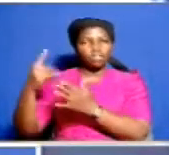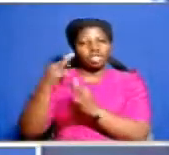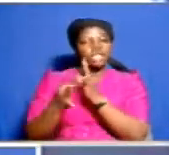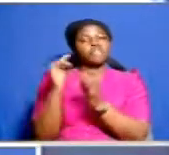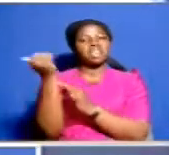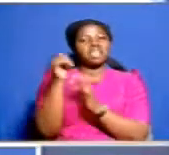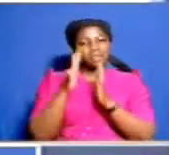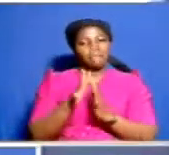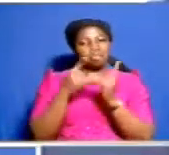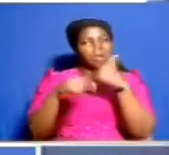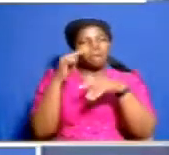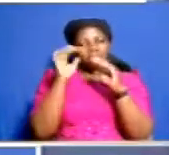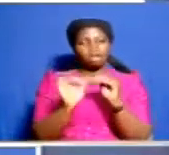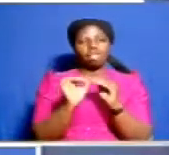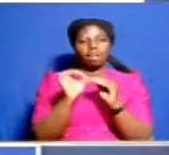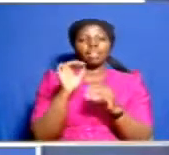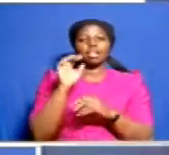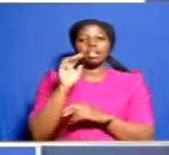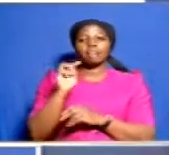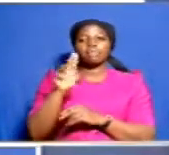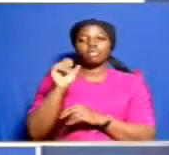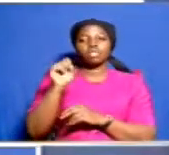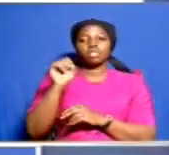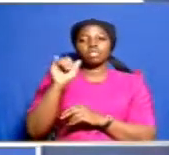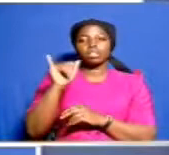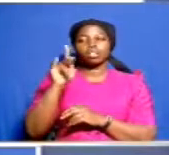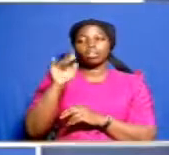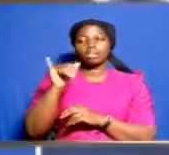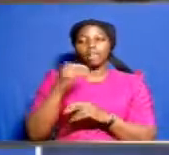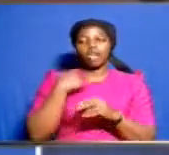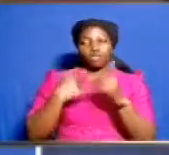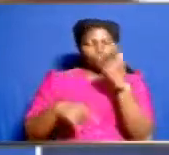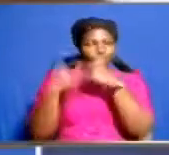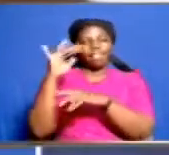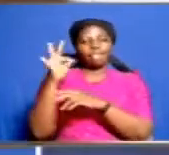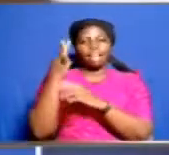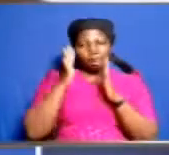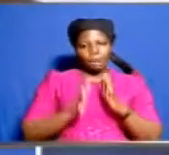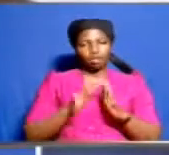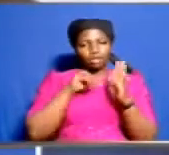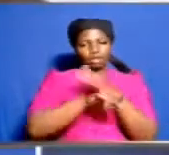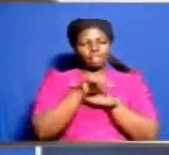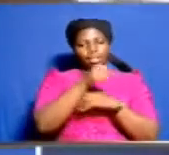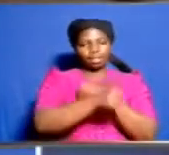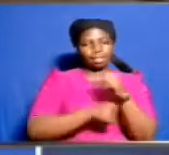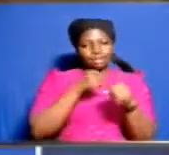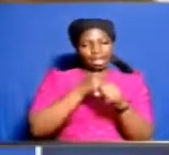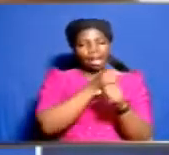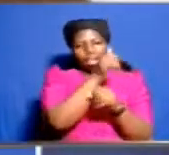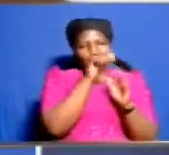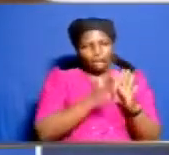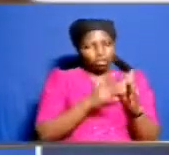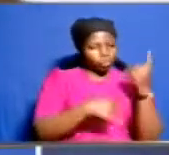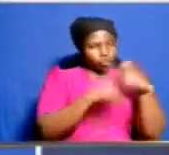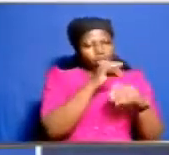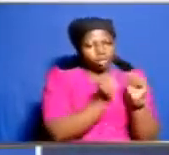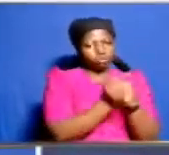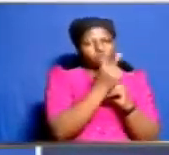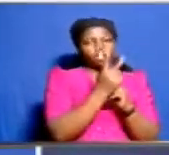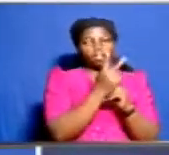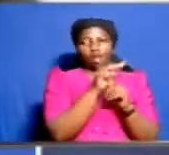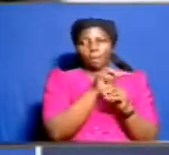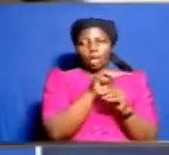atakayeshinda. Aidha, Musyoki ni mshindi wa tatu mwaka huu. Mutuku Muoka alijishindia milioni 12 mwezi Januari na Morris